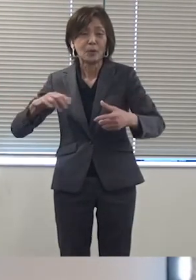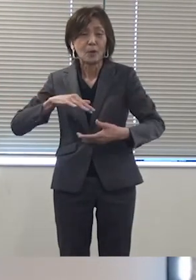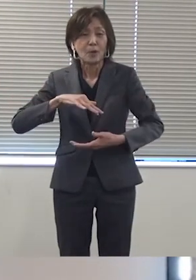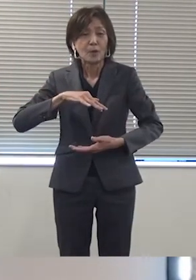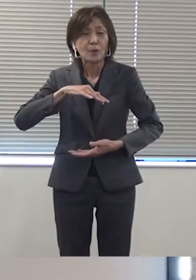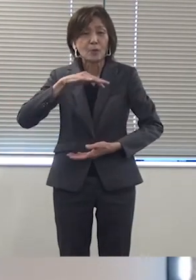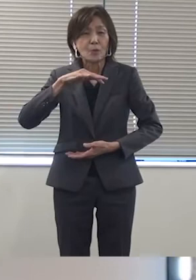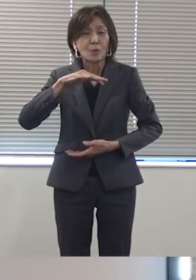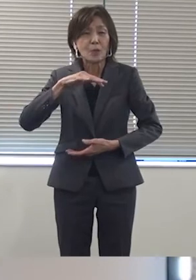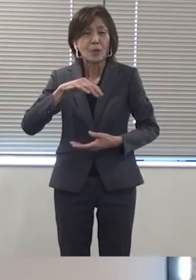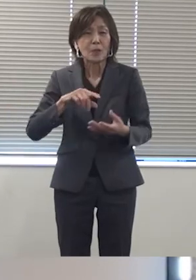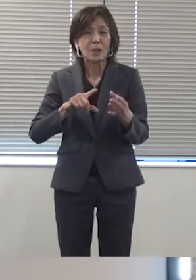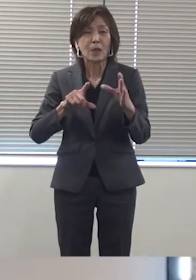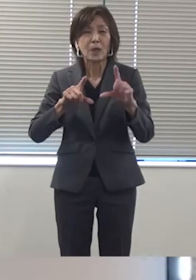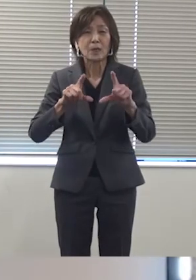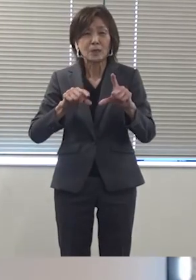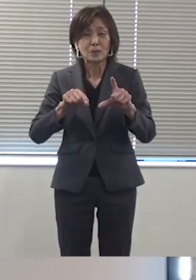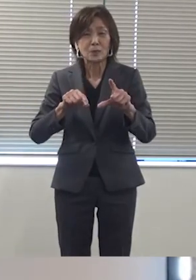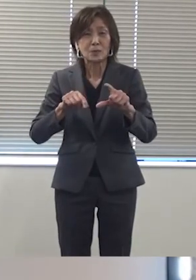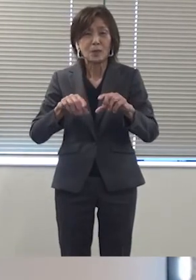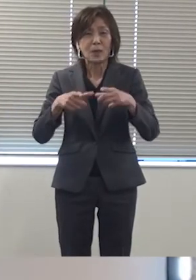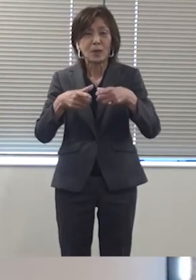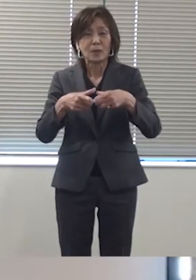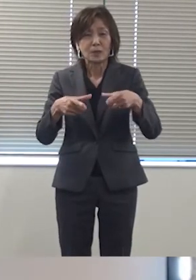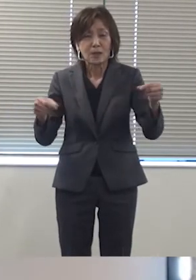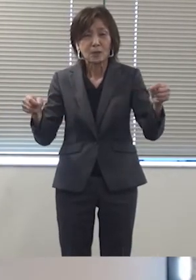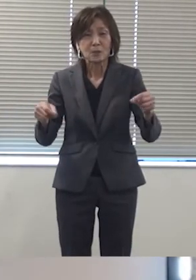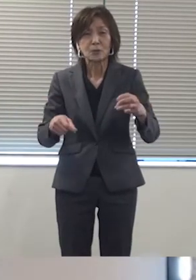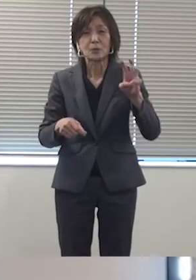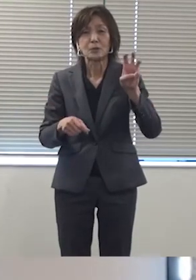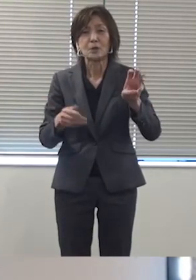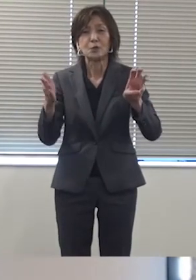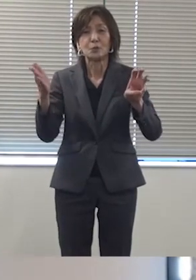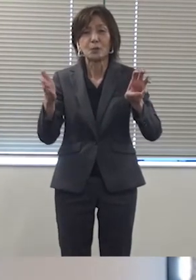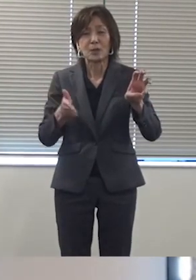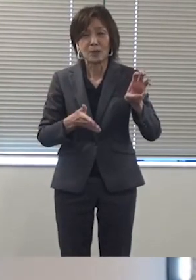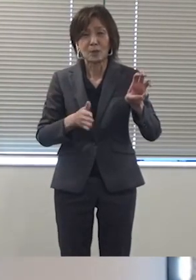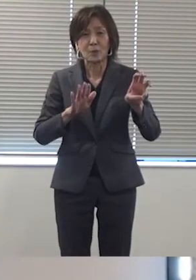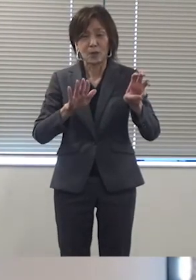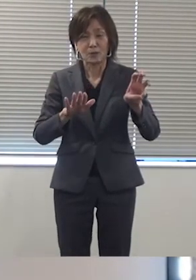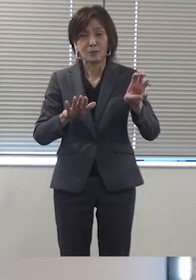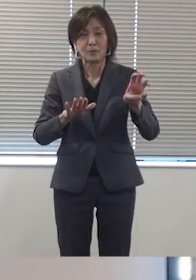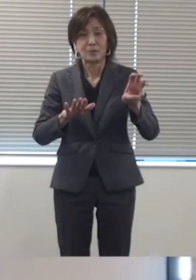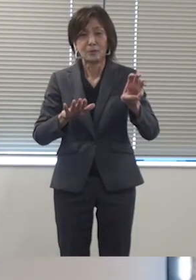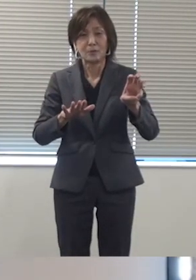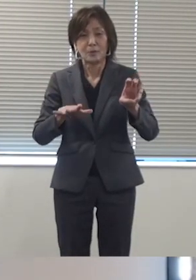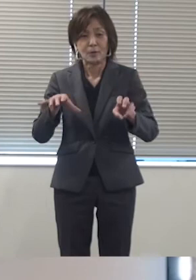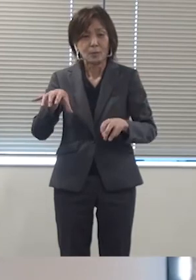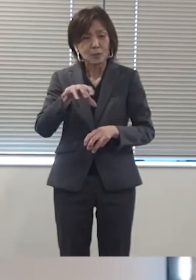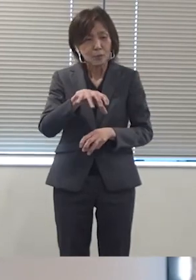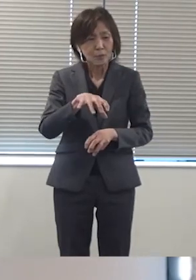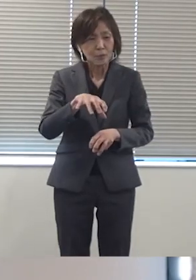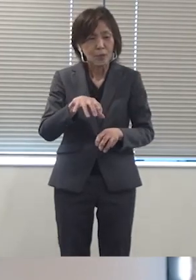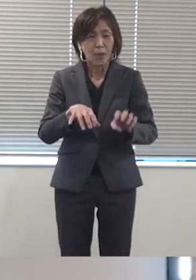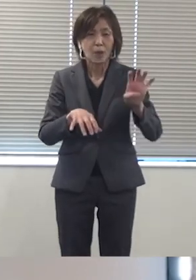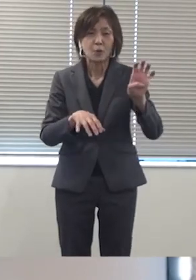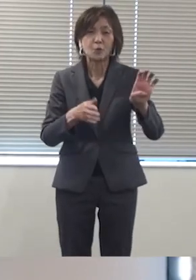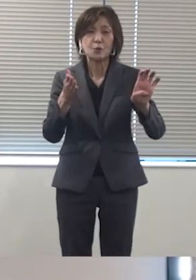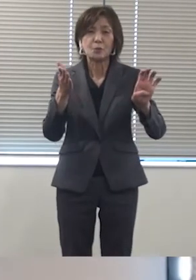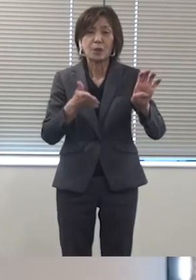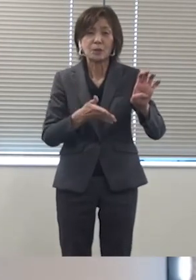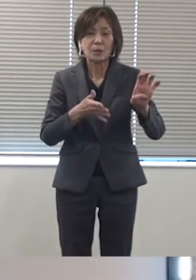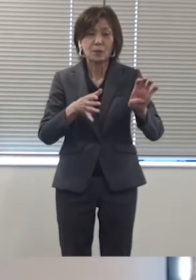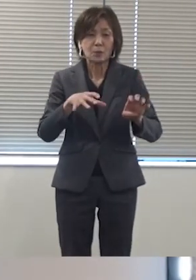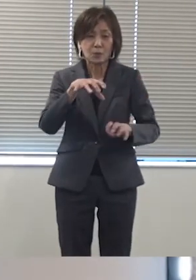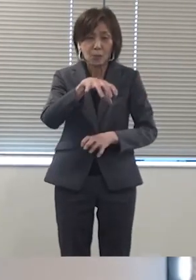ているので、まあ、そうすると多分支えきれないという状況が、まあ、やっぱり言われているので、